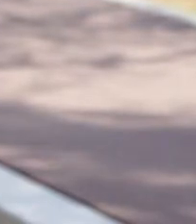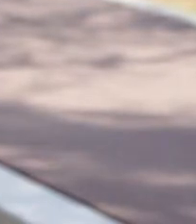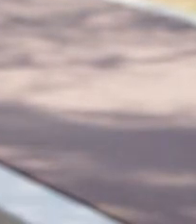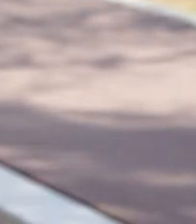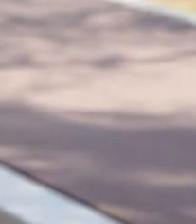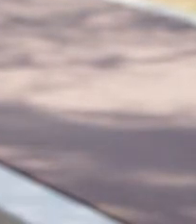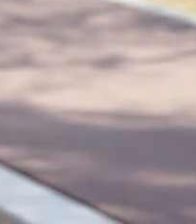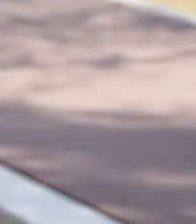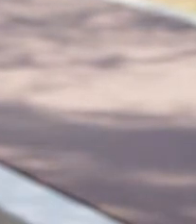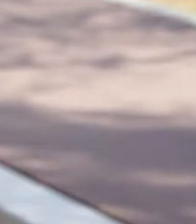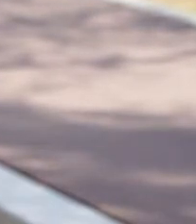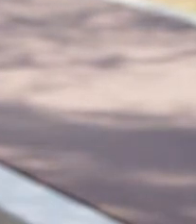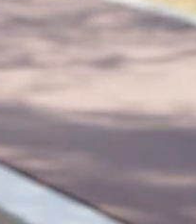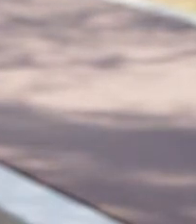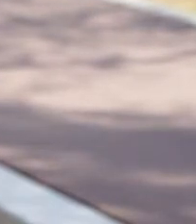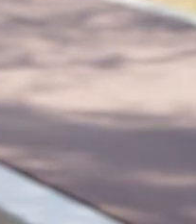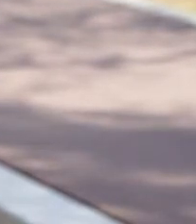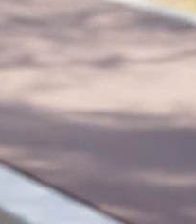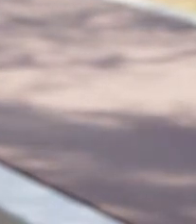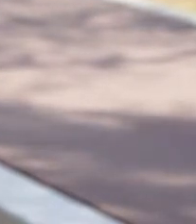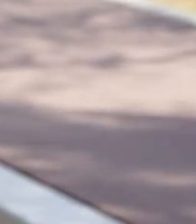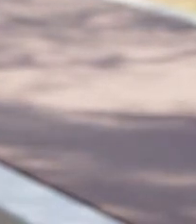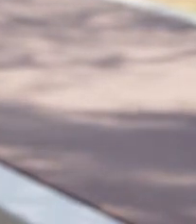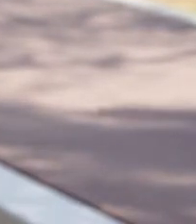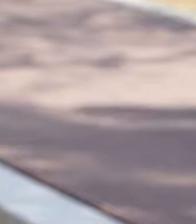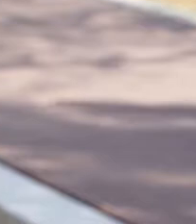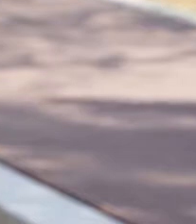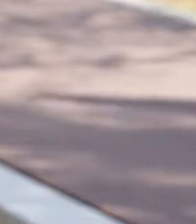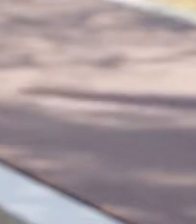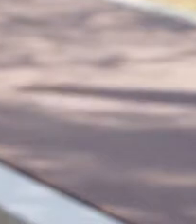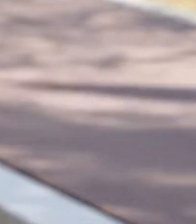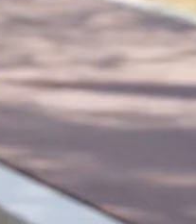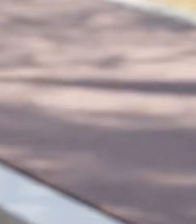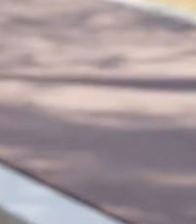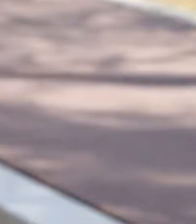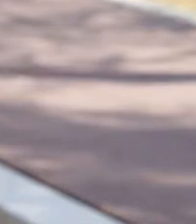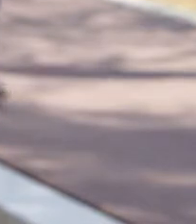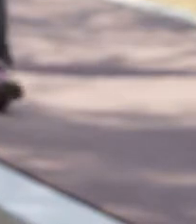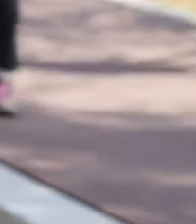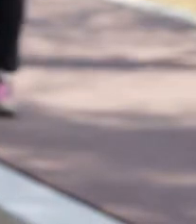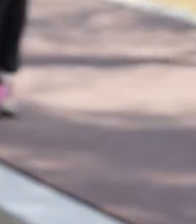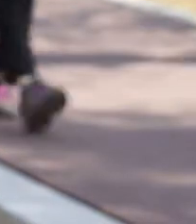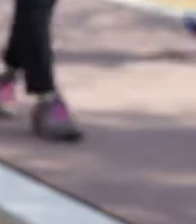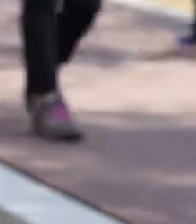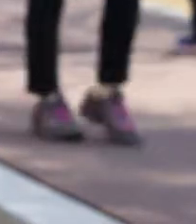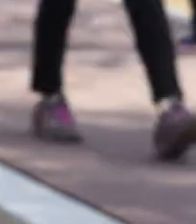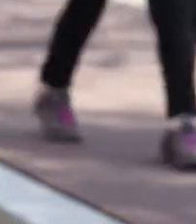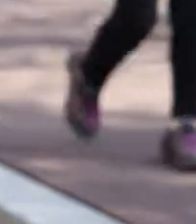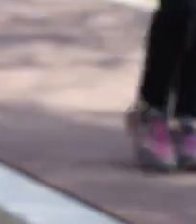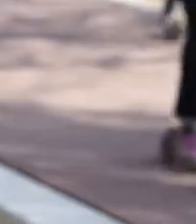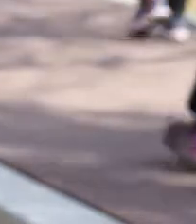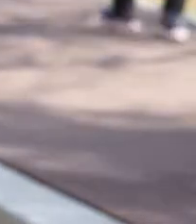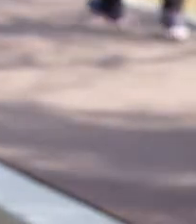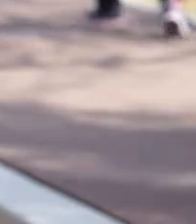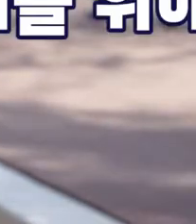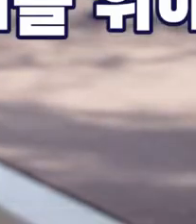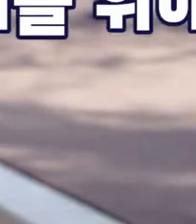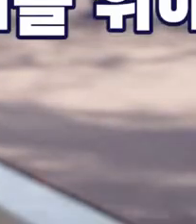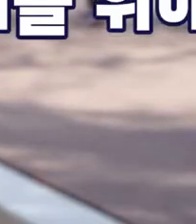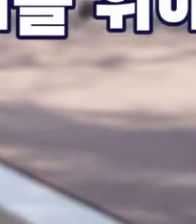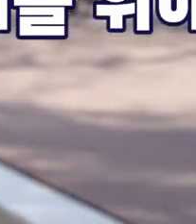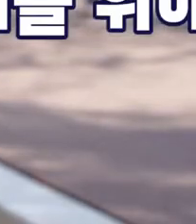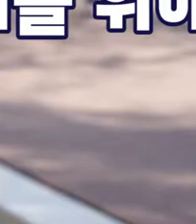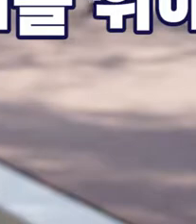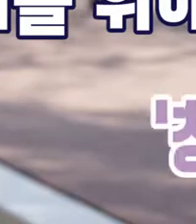강서구는 위기 청소년들의 따뜻한 울타리가 되어주기 위해 많은 노력을 펼치고 있는데요. 앞으로 위기 청소년들이 기본적인